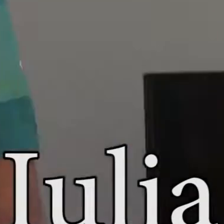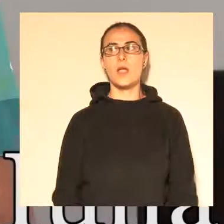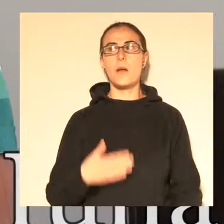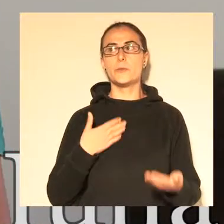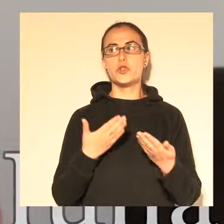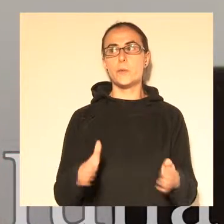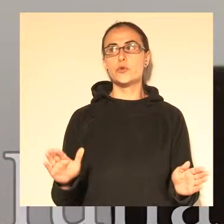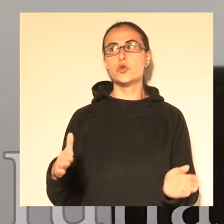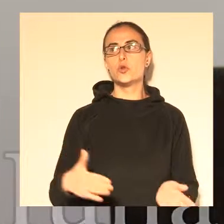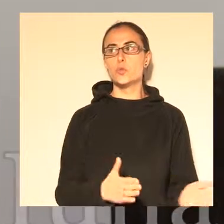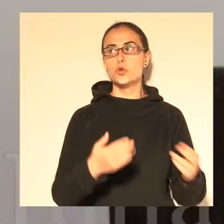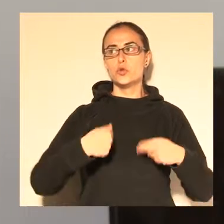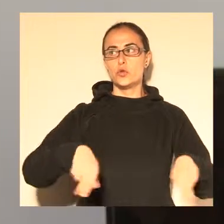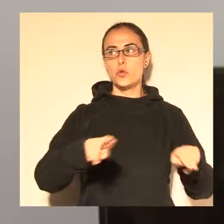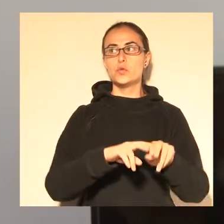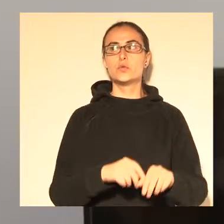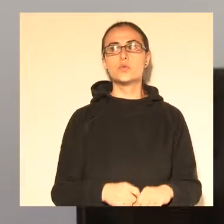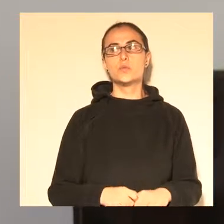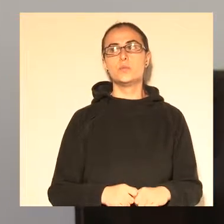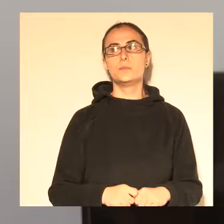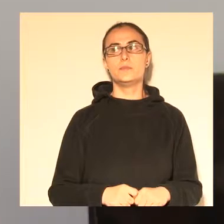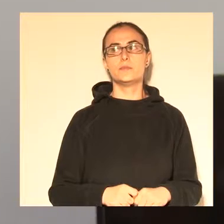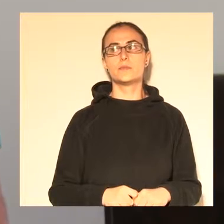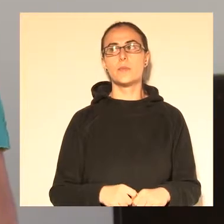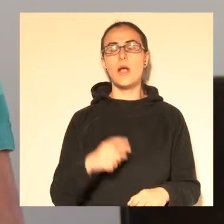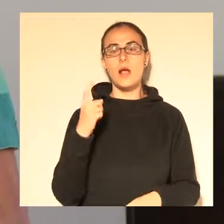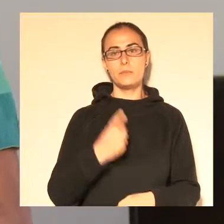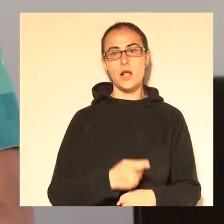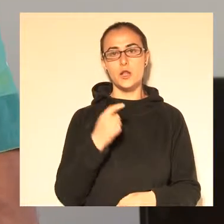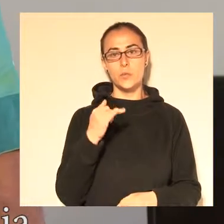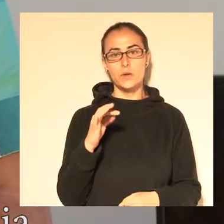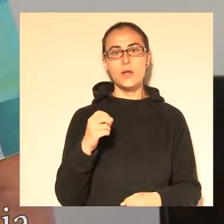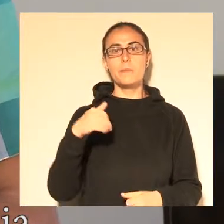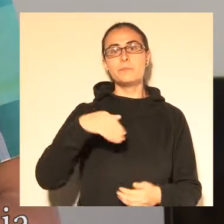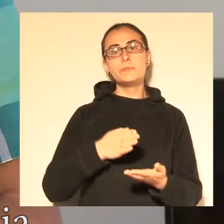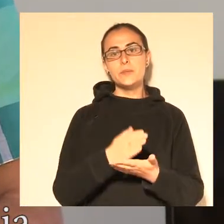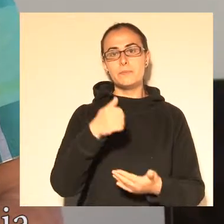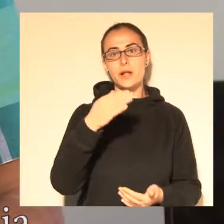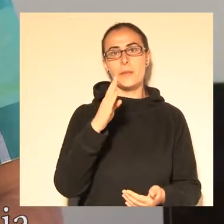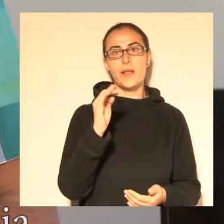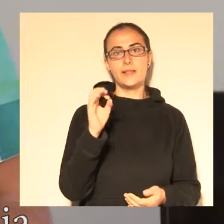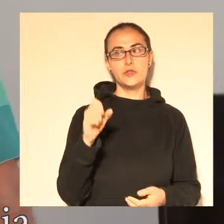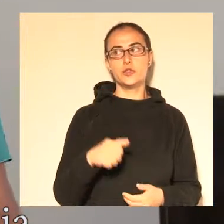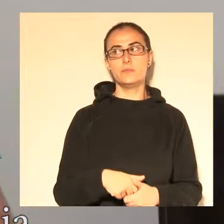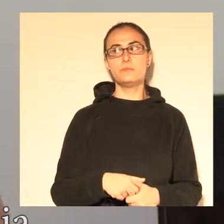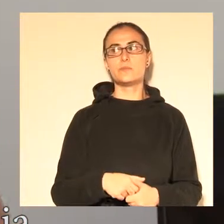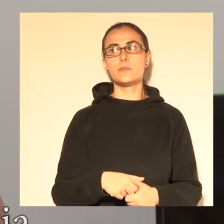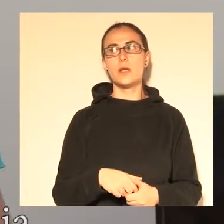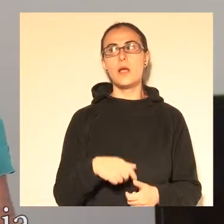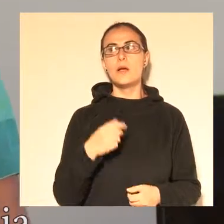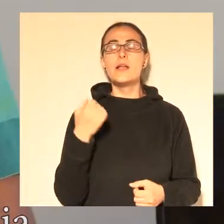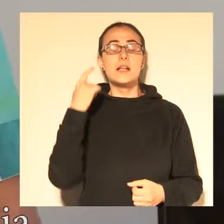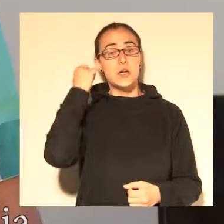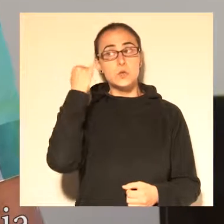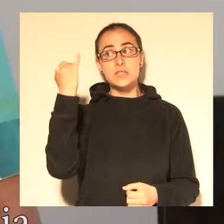am am început drumul nostru în Alba iua prin Maria Beatriz